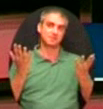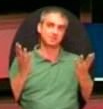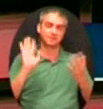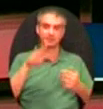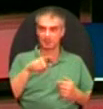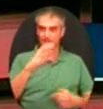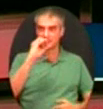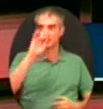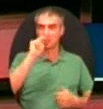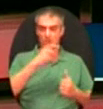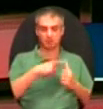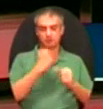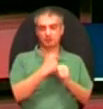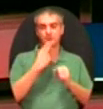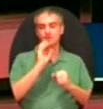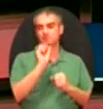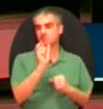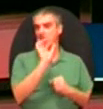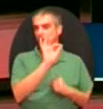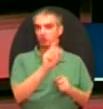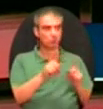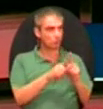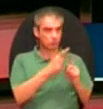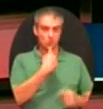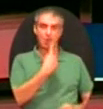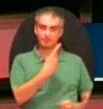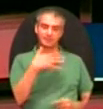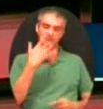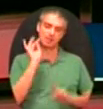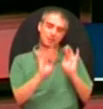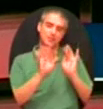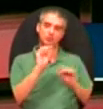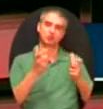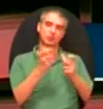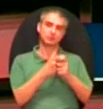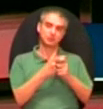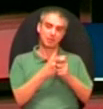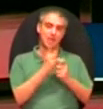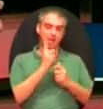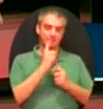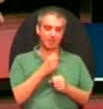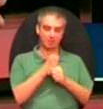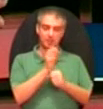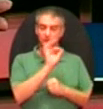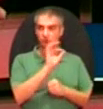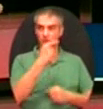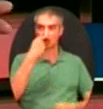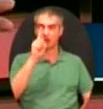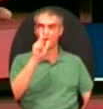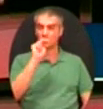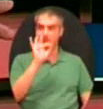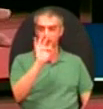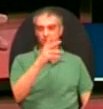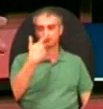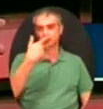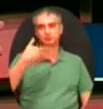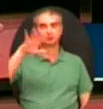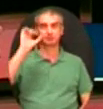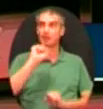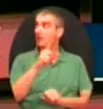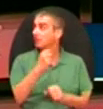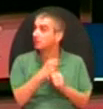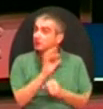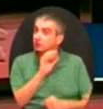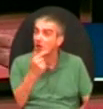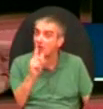שגם כחלון יעמוד בדיבורו. הוא אמר שתהיה התנגדות של הסיעה, אבל הנציג שלו גלנט בוועדה הצביע בעד. נציג